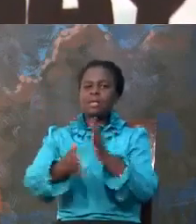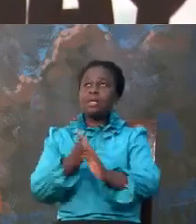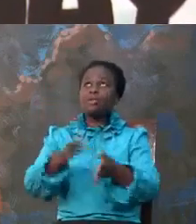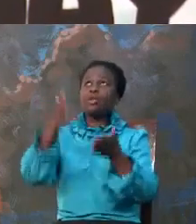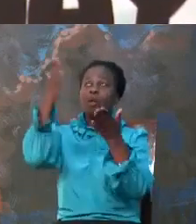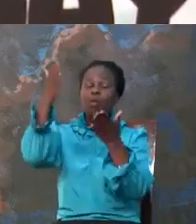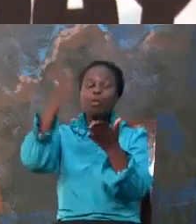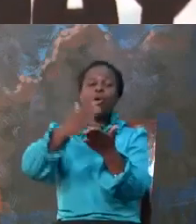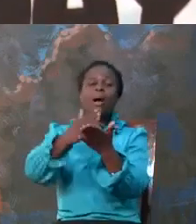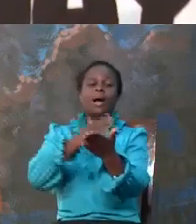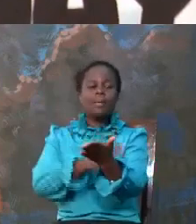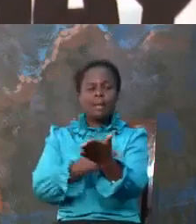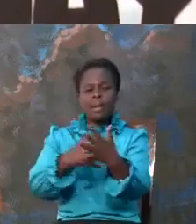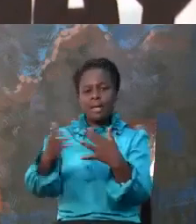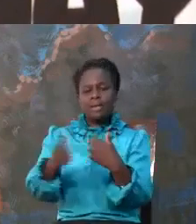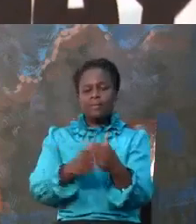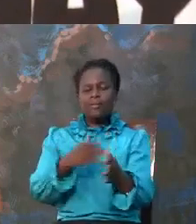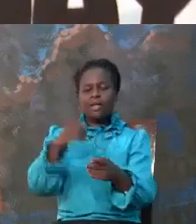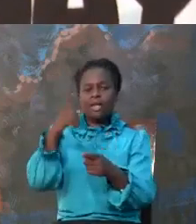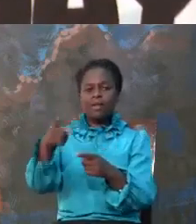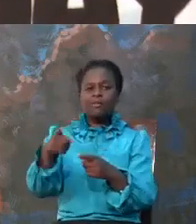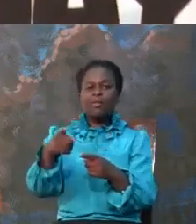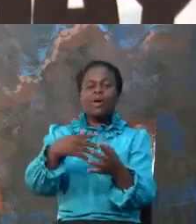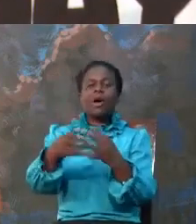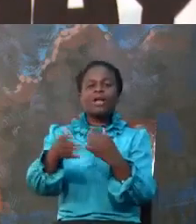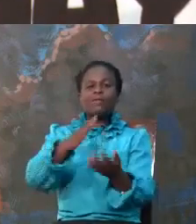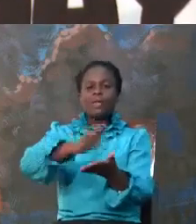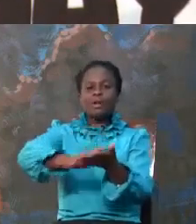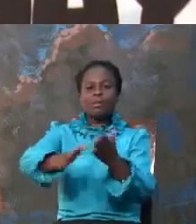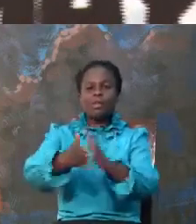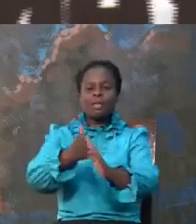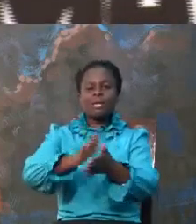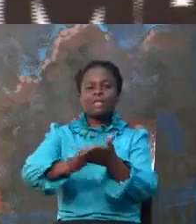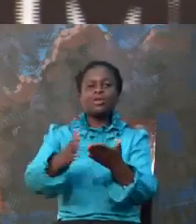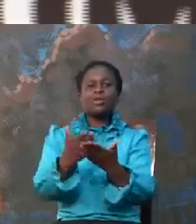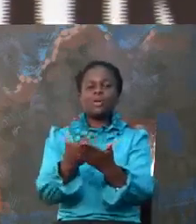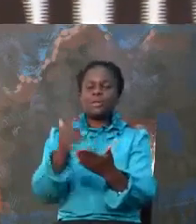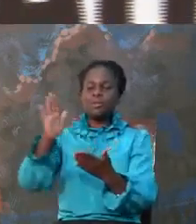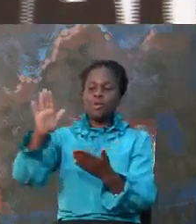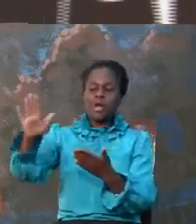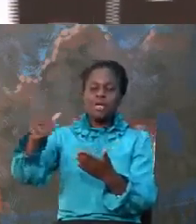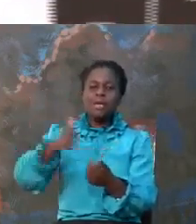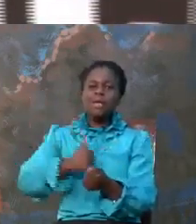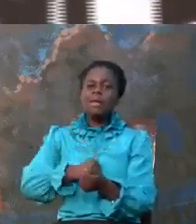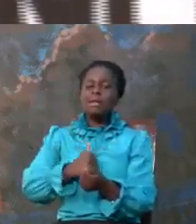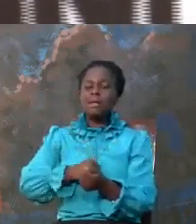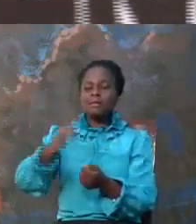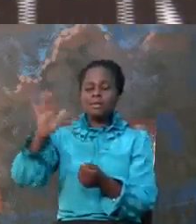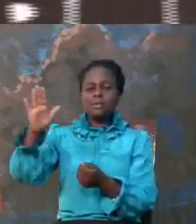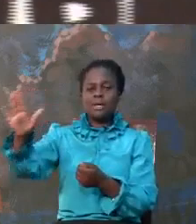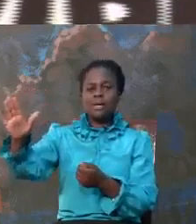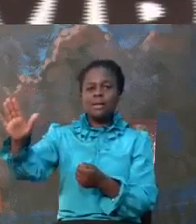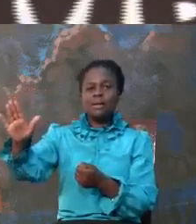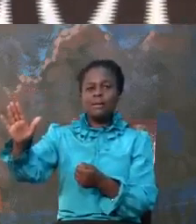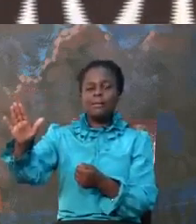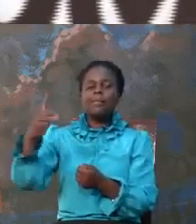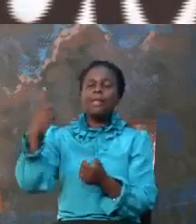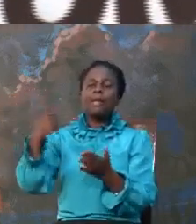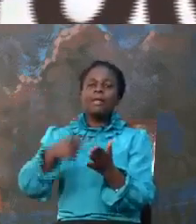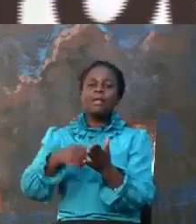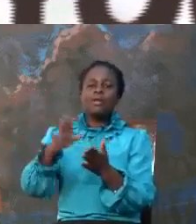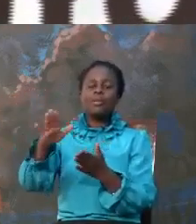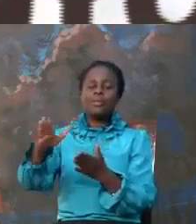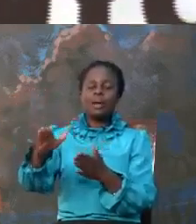hajafanya hivyo, alifanya upatanisho kwa ajili yake na nafsi yake. Ndio maana